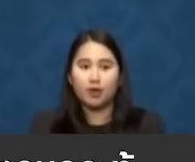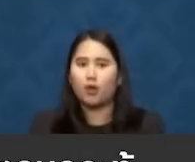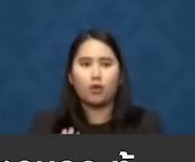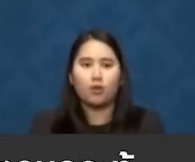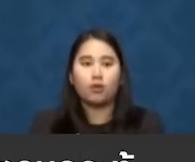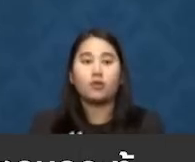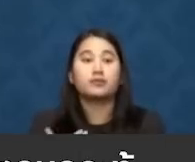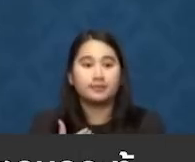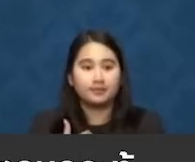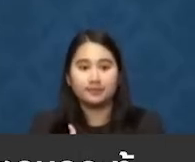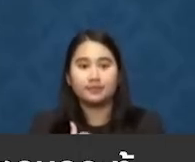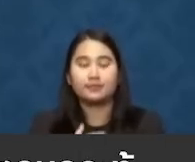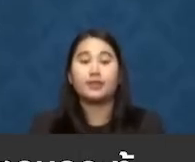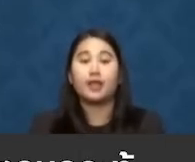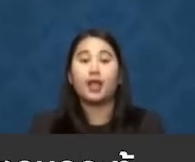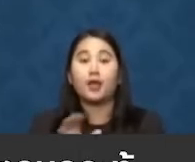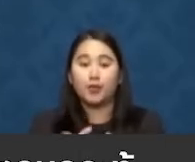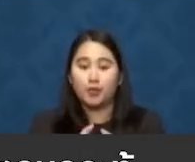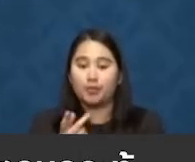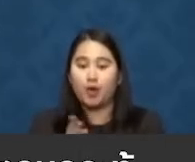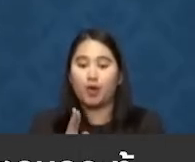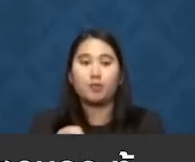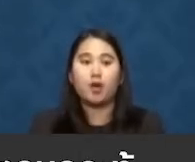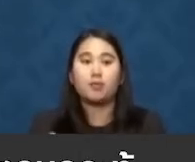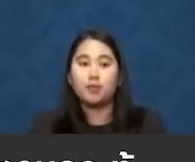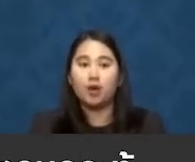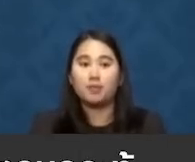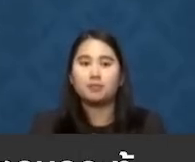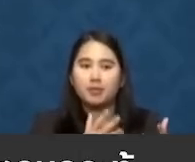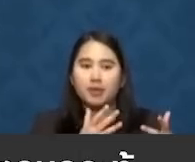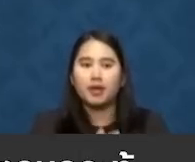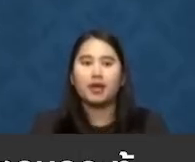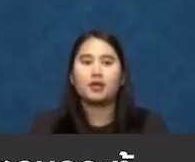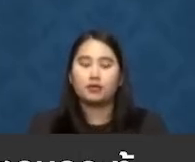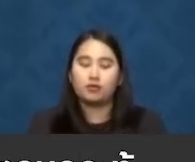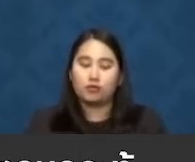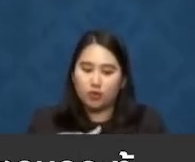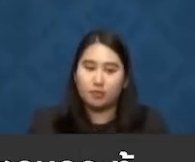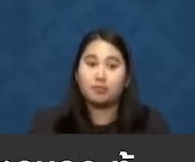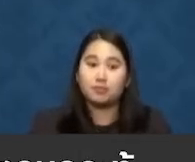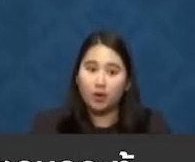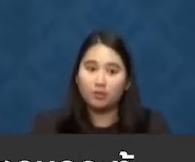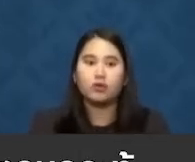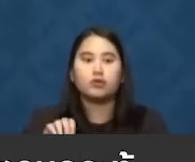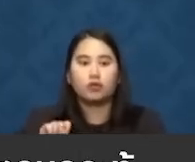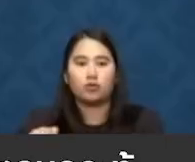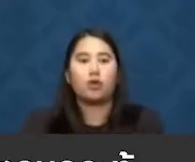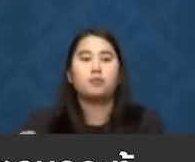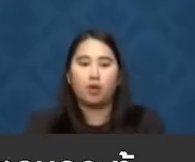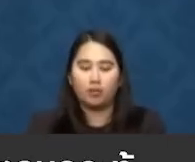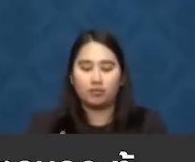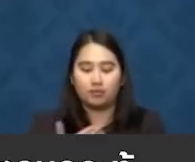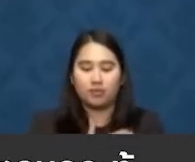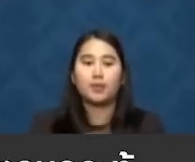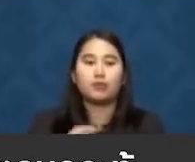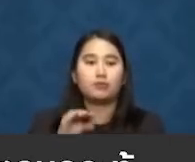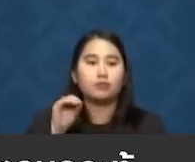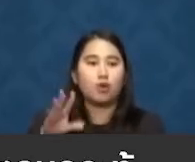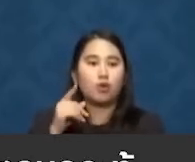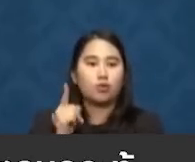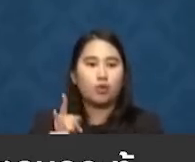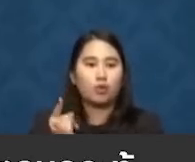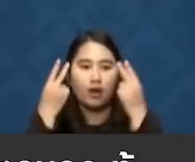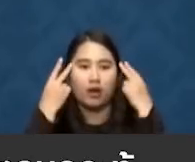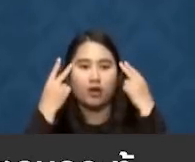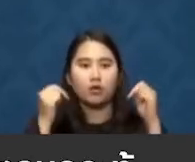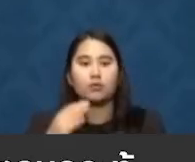ดครับผมว่าถ้าเกิดครม.ไม่พร้อมสภาเราพร้อมประชาชนพร้อมพิจารณากฎหมาย เนี่ยคุณวิโรจน์เนี่ยนะเมื่อขึ้น